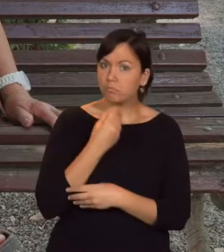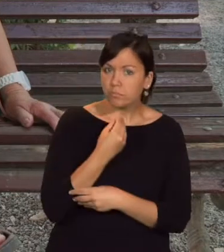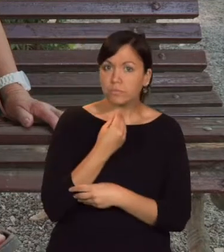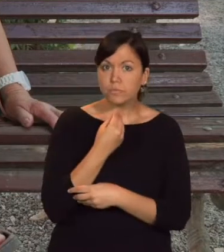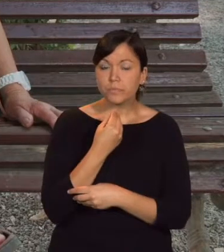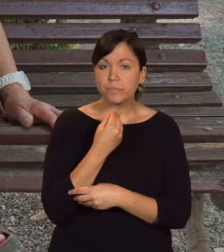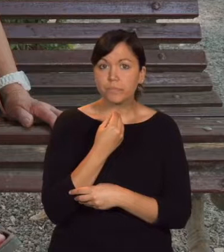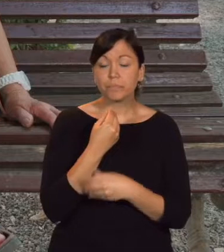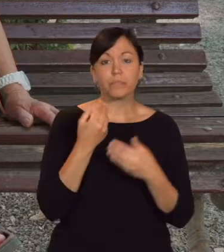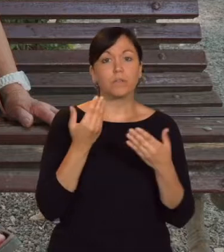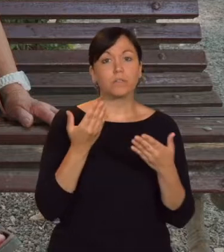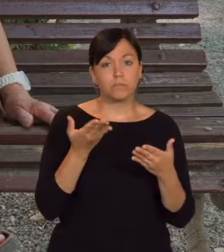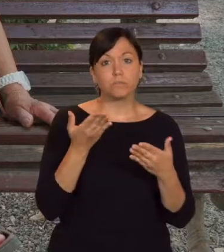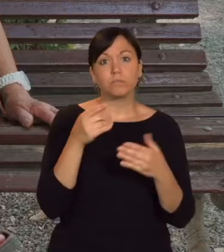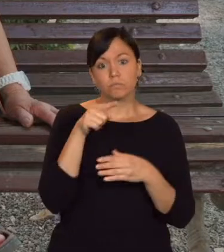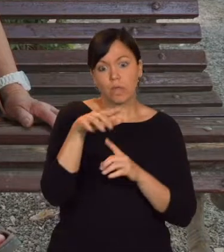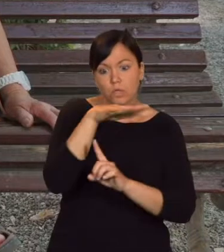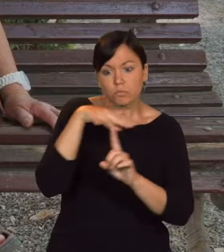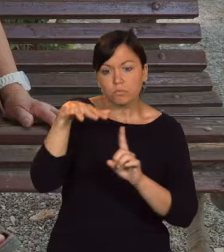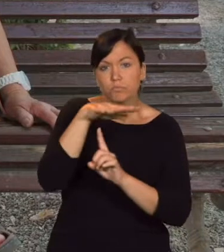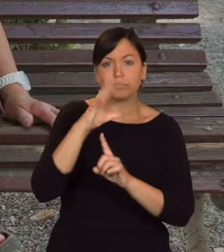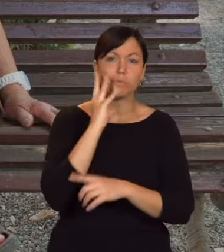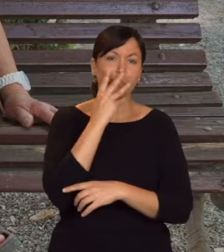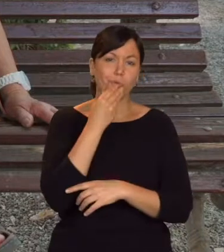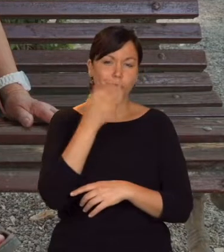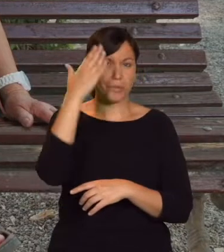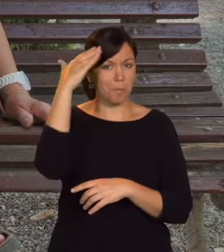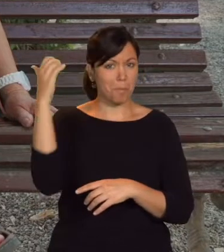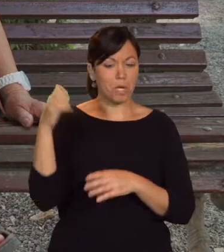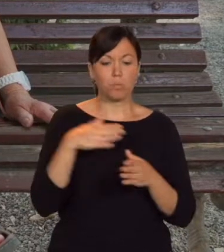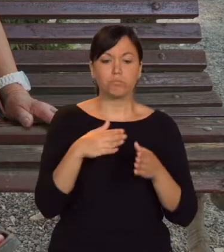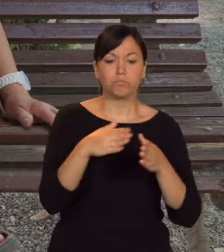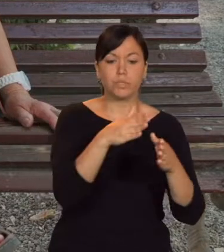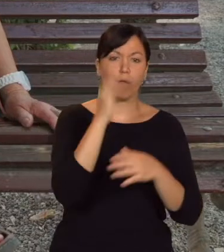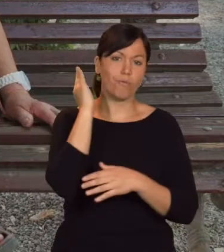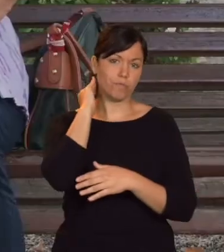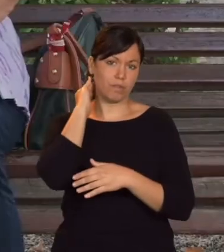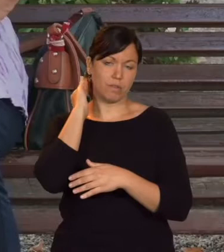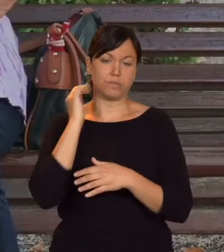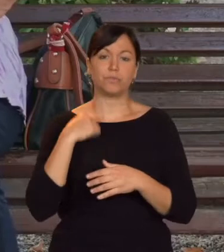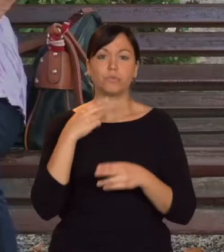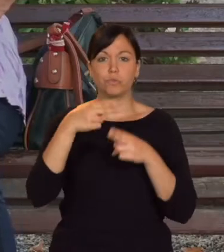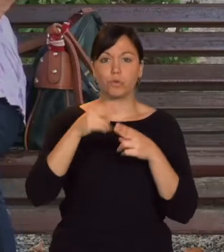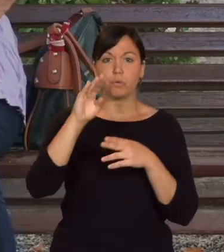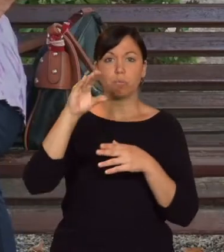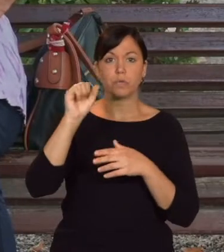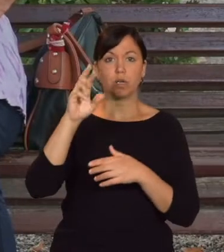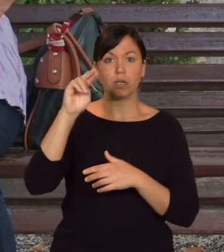y bueno, está en un sitio muy bonito porque tiene el río por la parte de atrás. Em dic